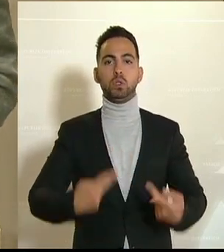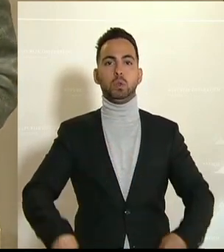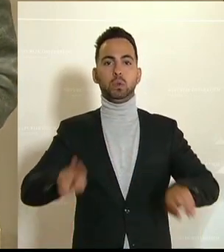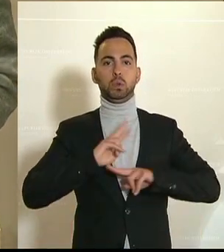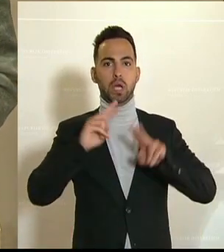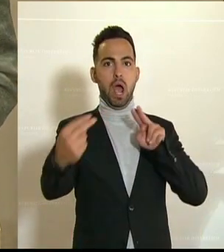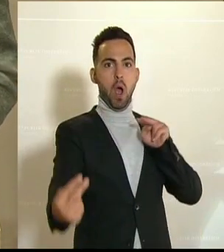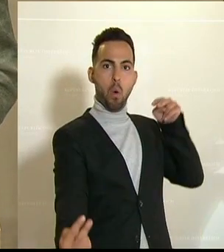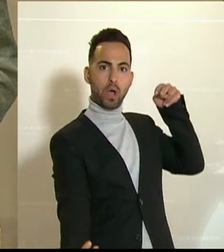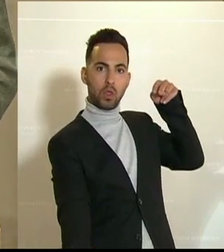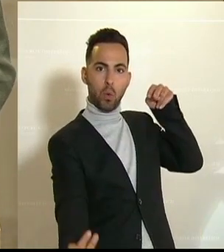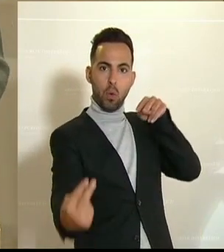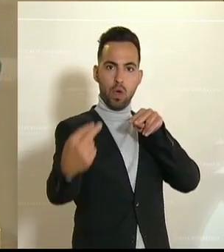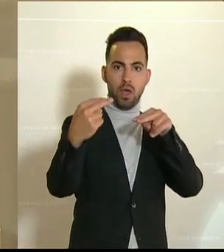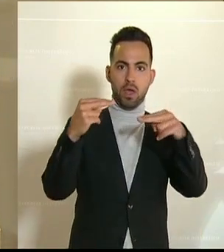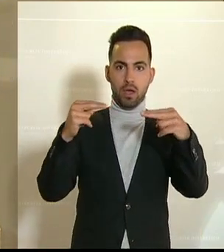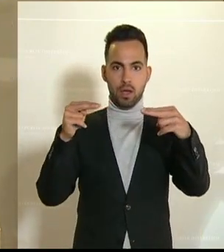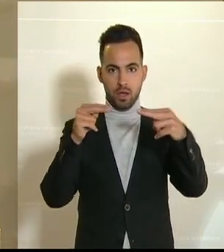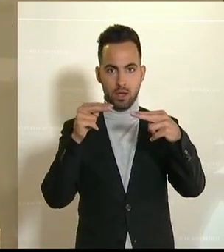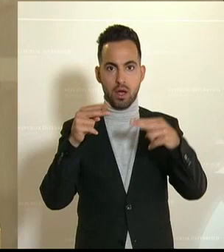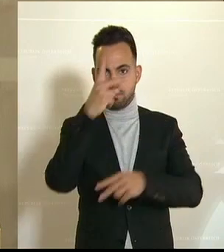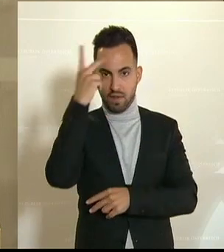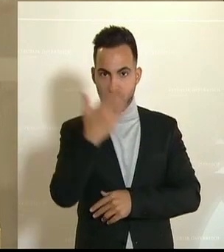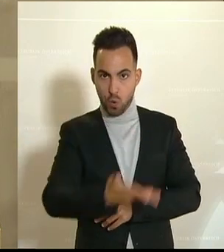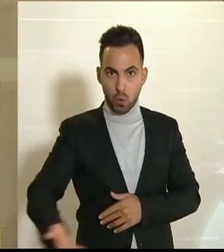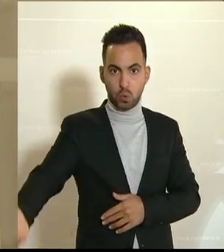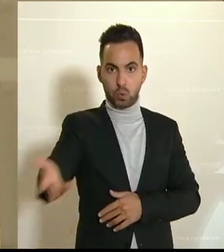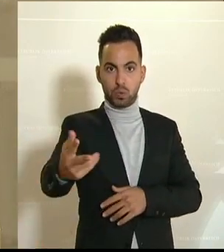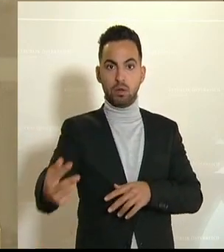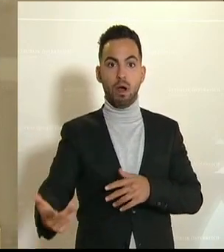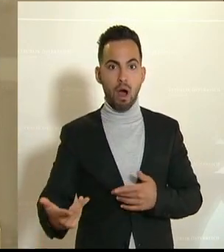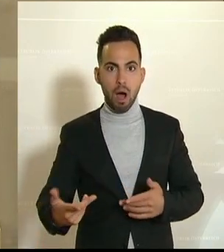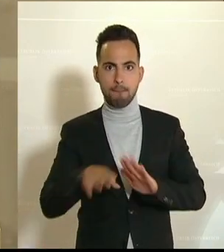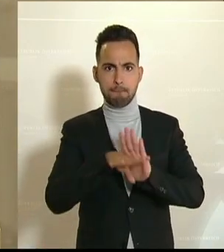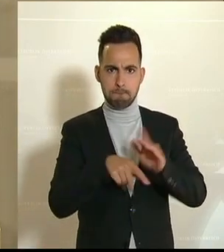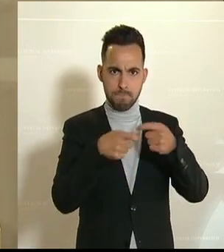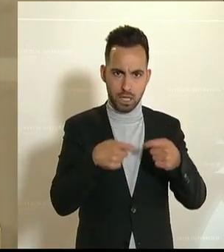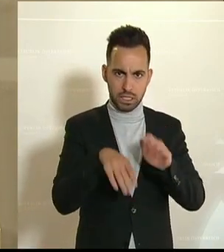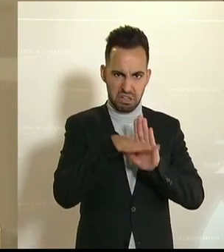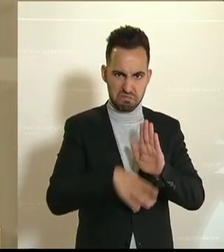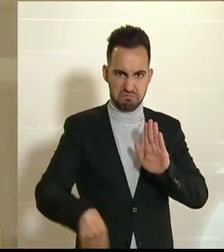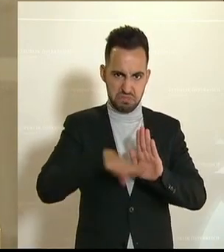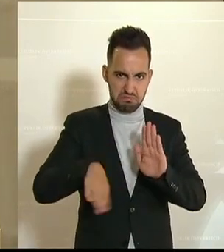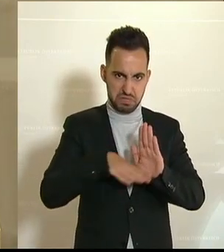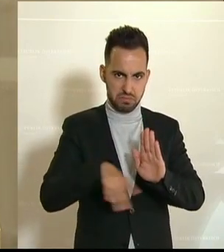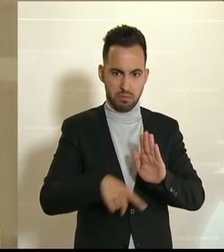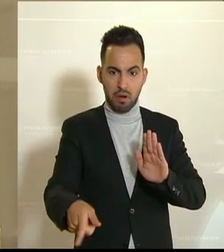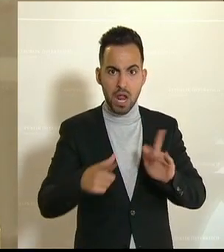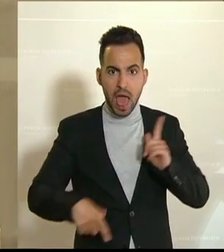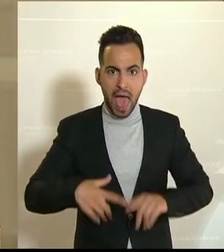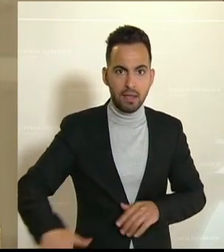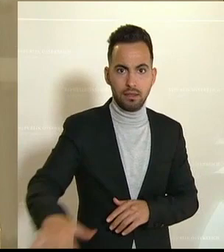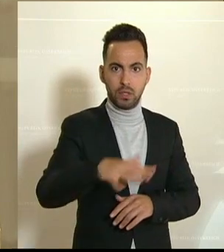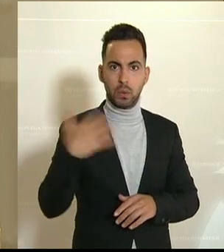auf Augenhöhe mit der Bevölkerung. Auf Augenhöhe mit der Bevölkerung, die unter Ihren Maßnahmen und unter Ihren Verordnungen jetzt so